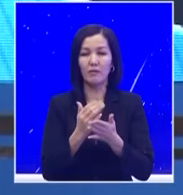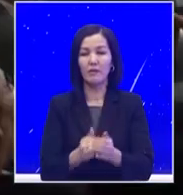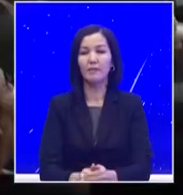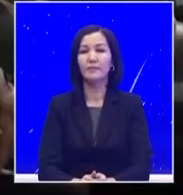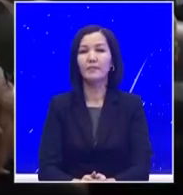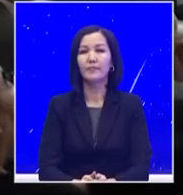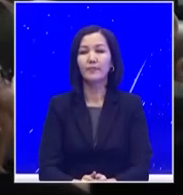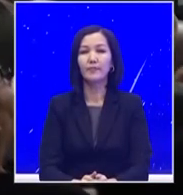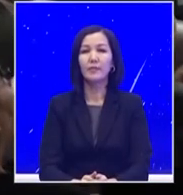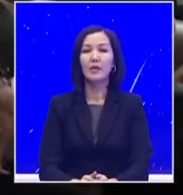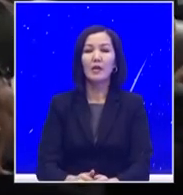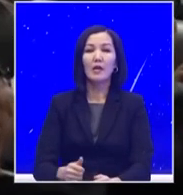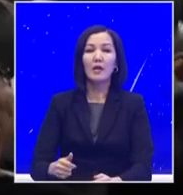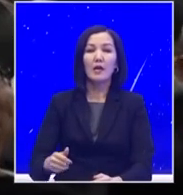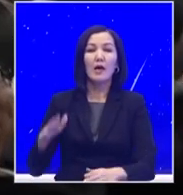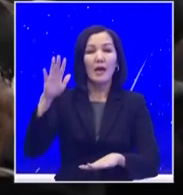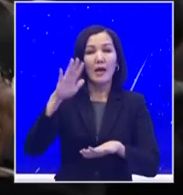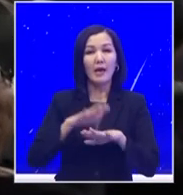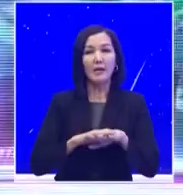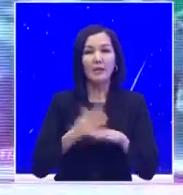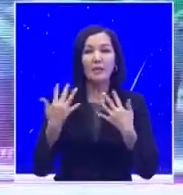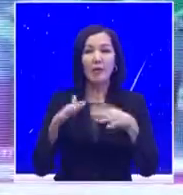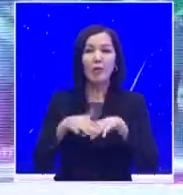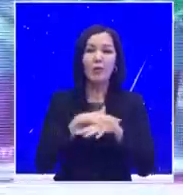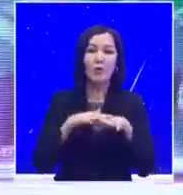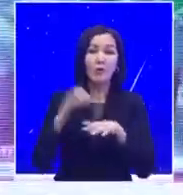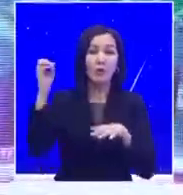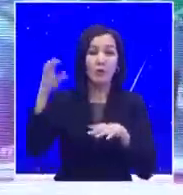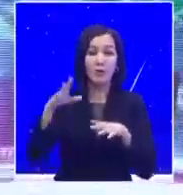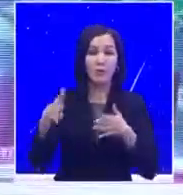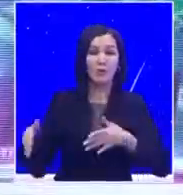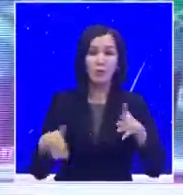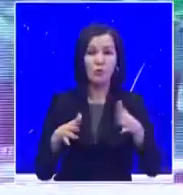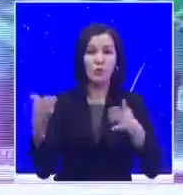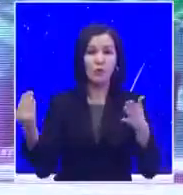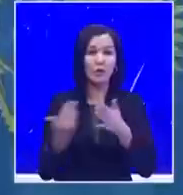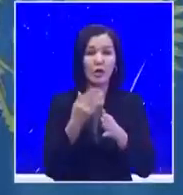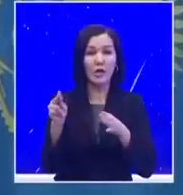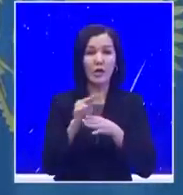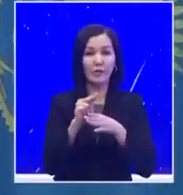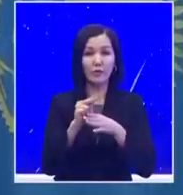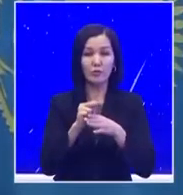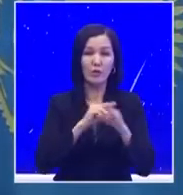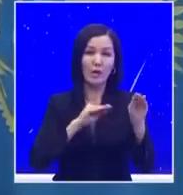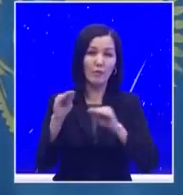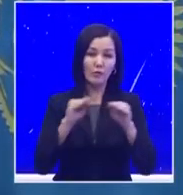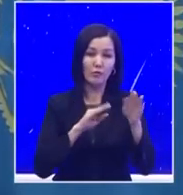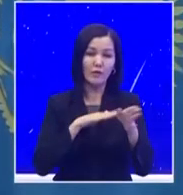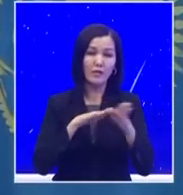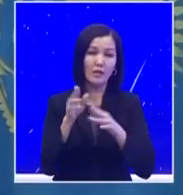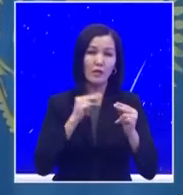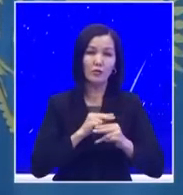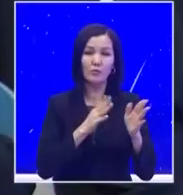аламыз. Бағдат Әлиев ауданға қарасты елді мекендерді жарықтандыру, жолдарды жаңарту мен өлкені абаттандыру бойынша атқарылған